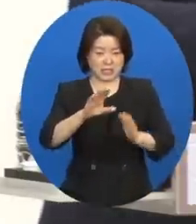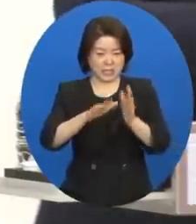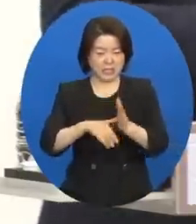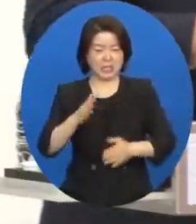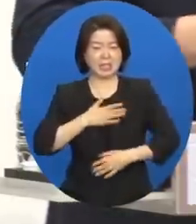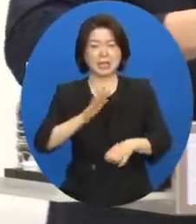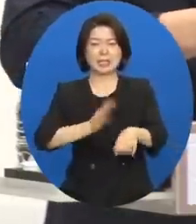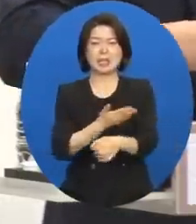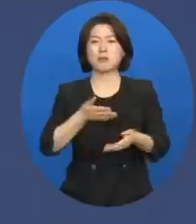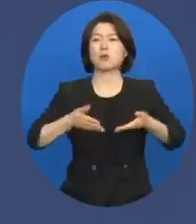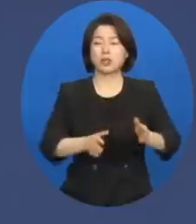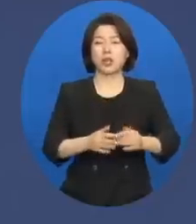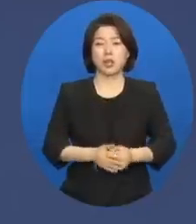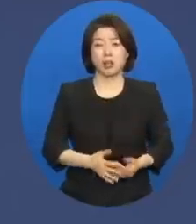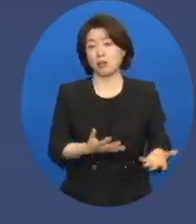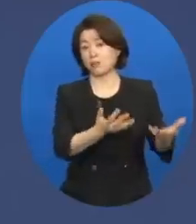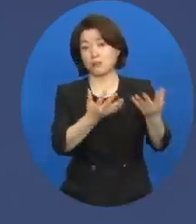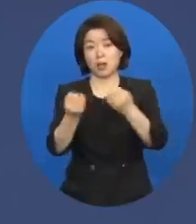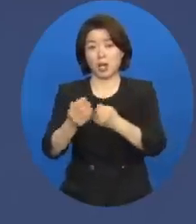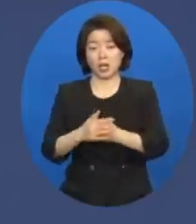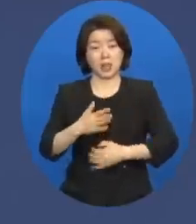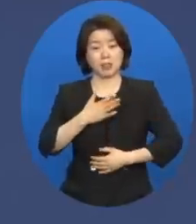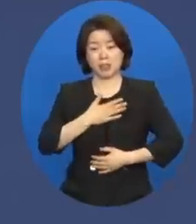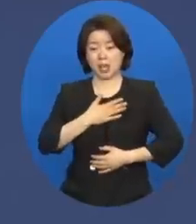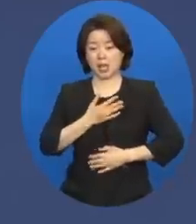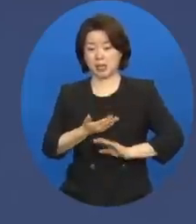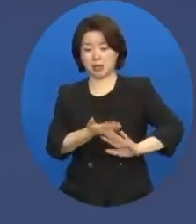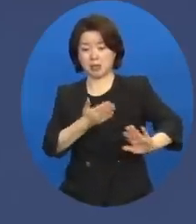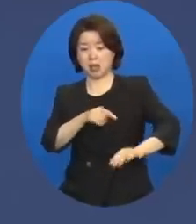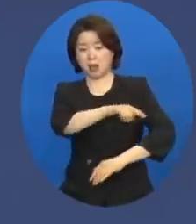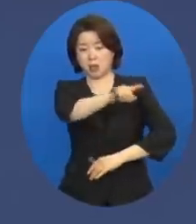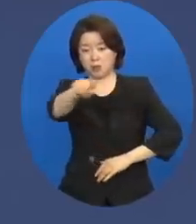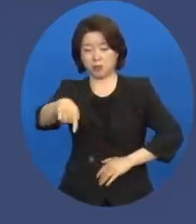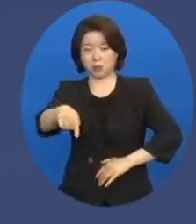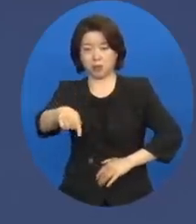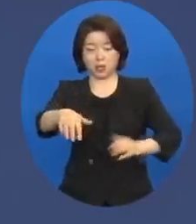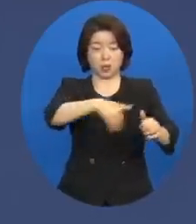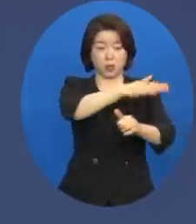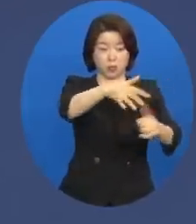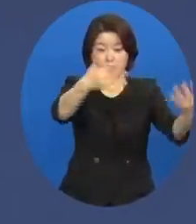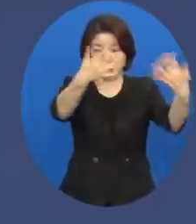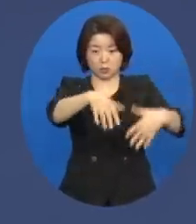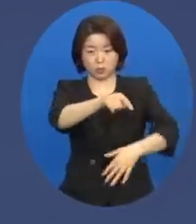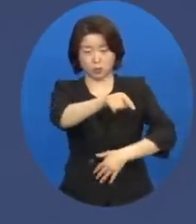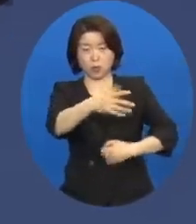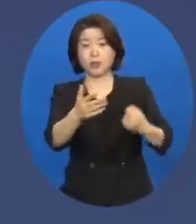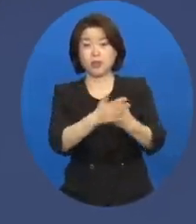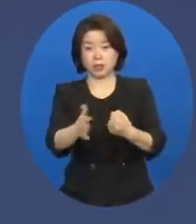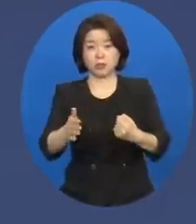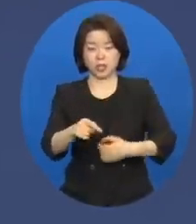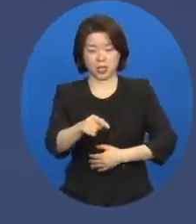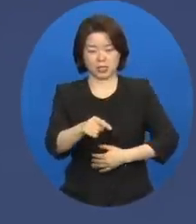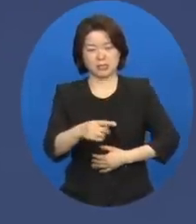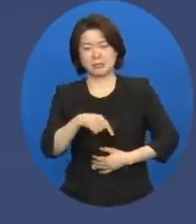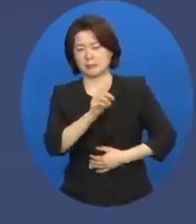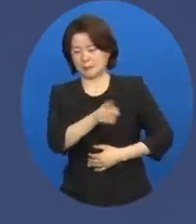태어났어. 수많은 나 아닌 나를 불행하게 만드는 이 환경과 조건들을 탓하면서 이걸